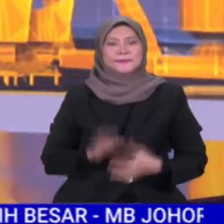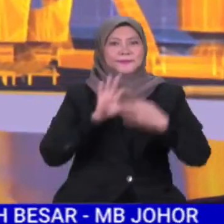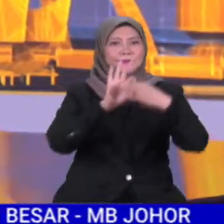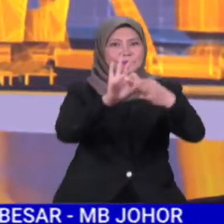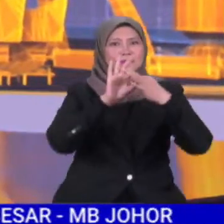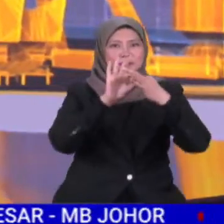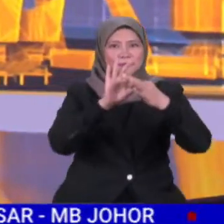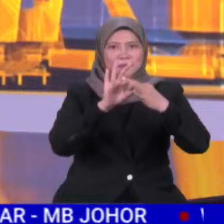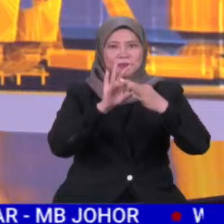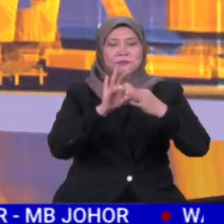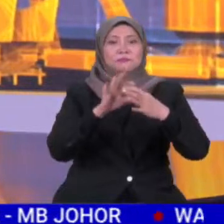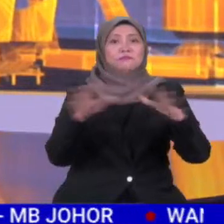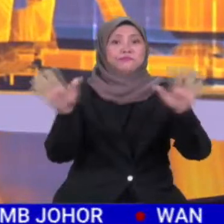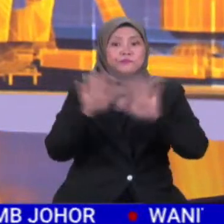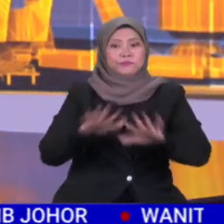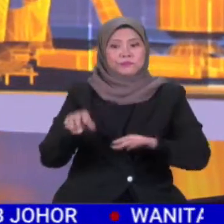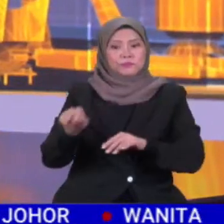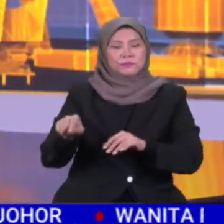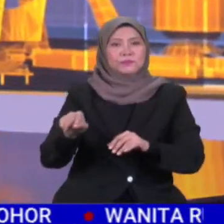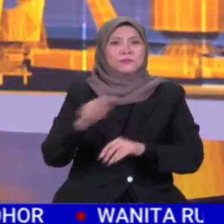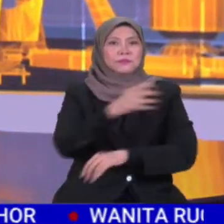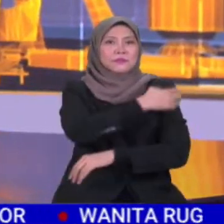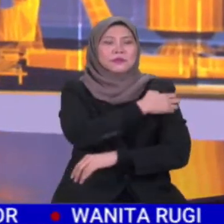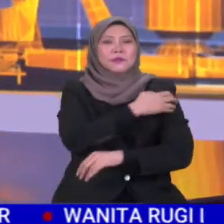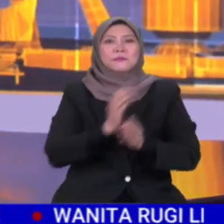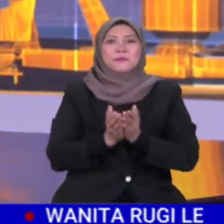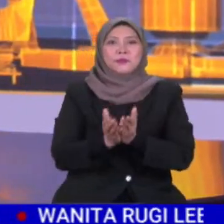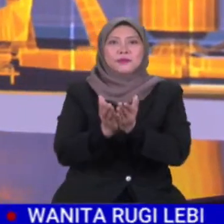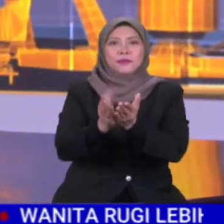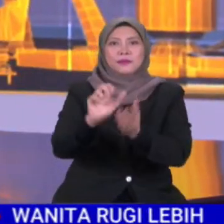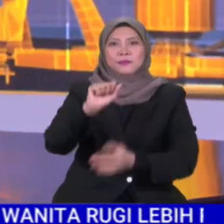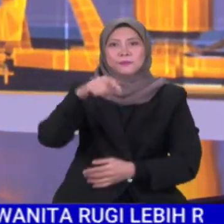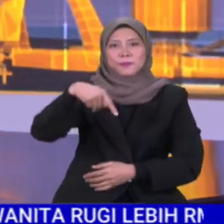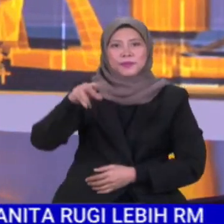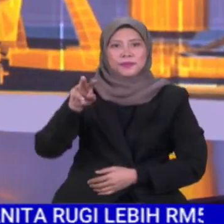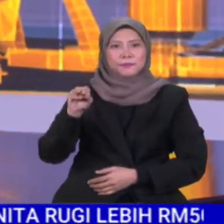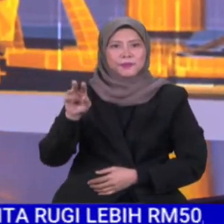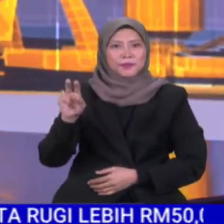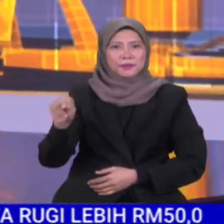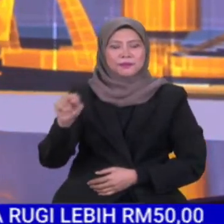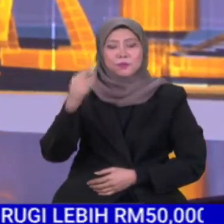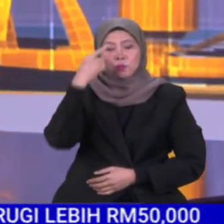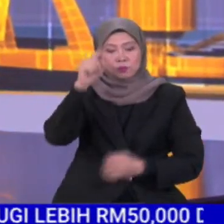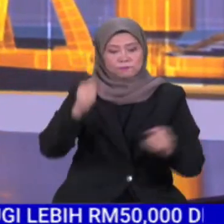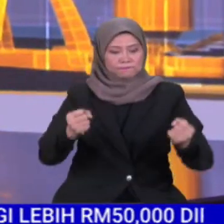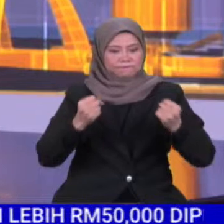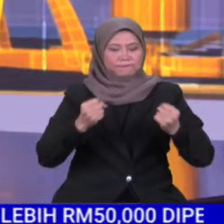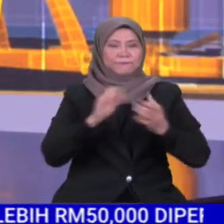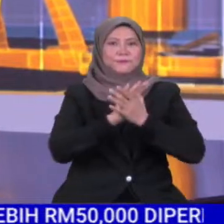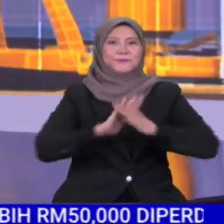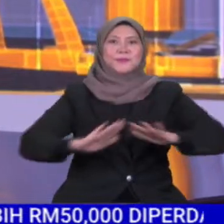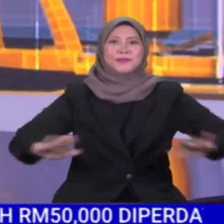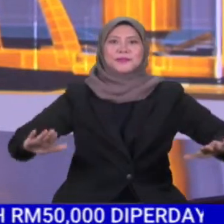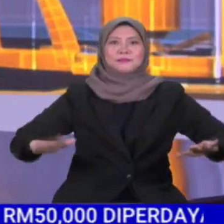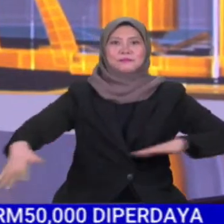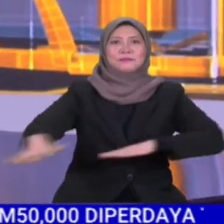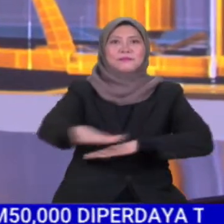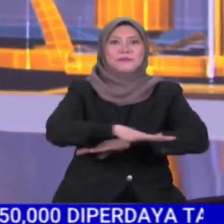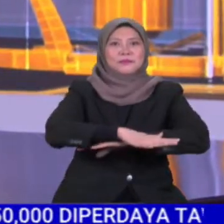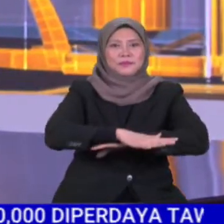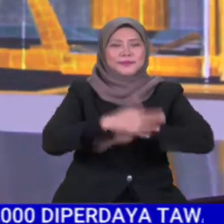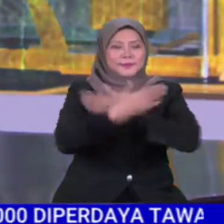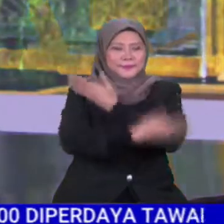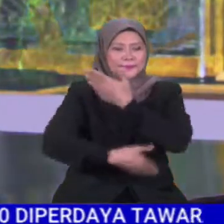Kerjasama dengan negara serantau dijalin Agensi Penguatkuasaan Maritim Malaysia APMM bagi memperkukuh keselamatan perairan sempadan